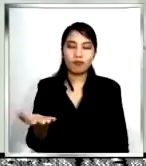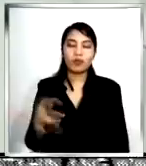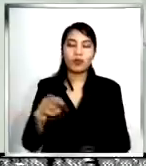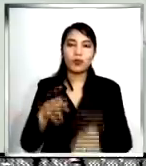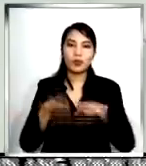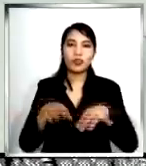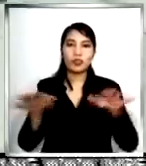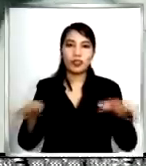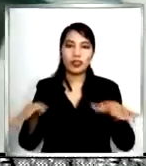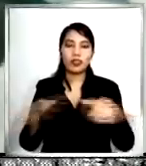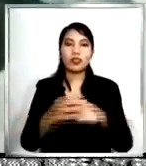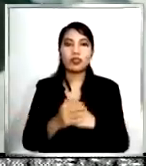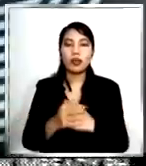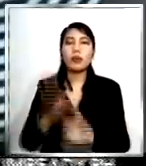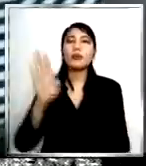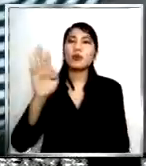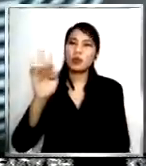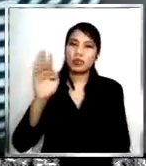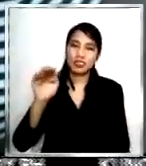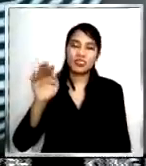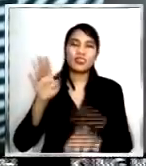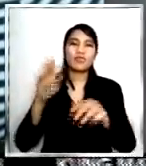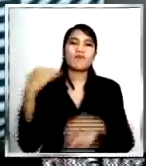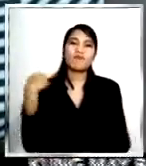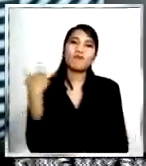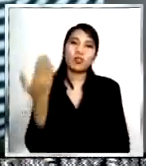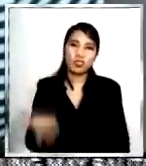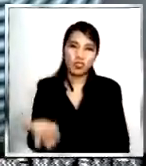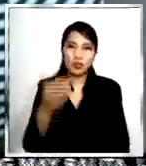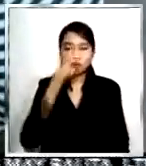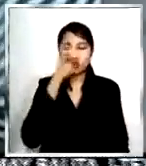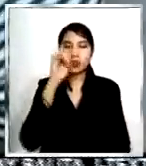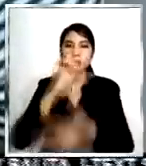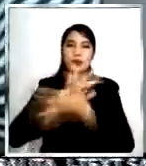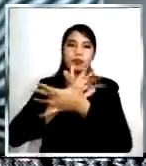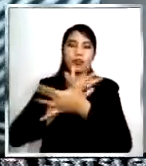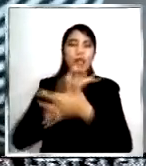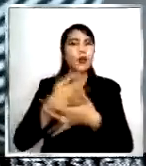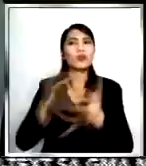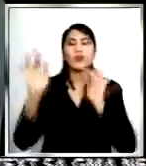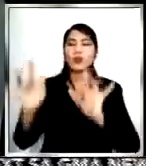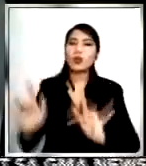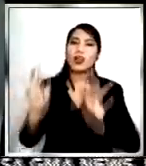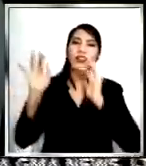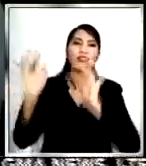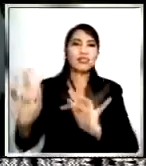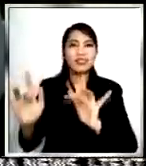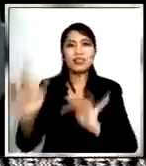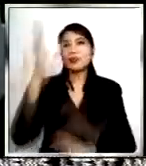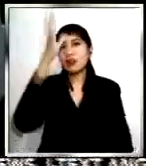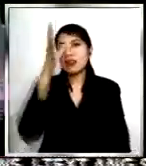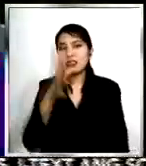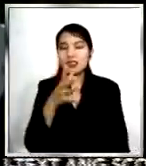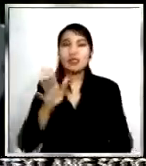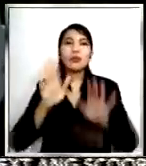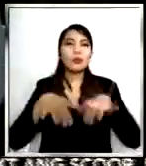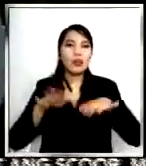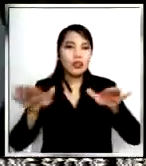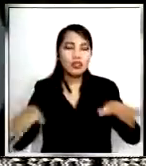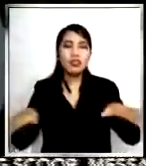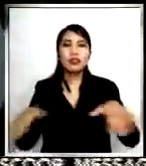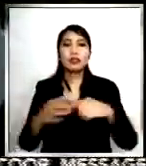sa COVID-19 sa ospital. Awang-awa ako sa magulang, awang-awa ako sa bata. Sa tent sa labas ng ospital,